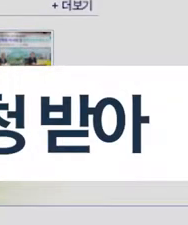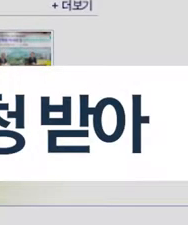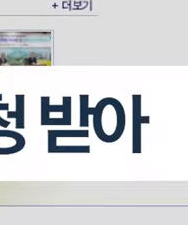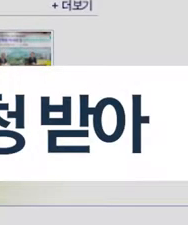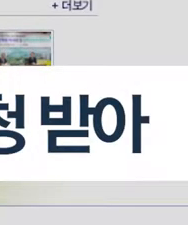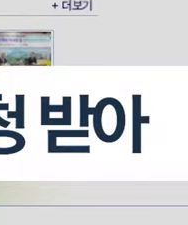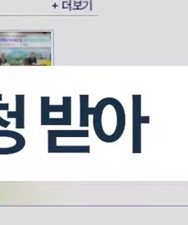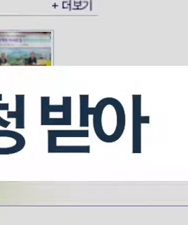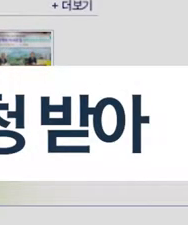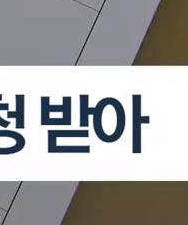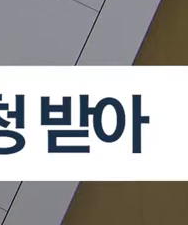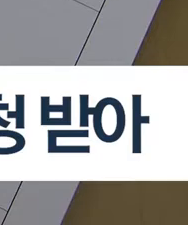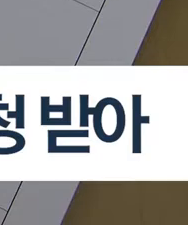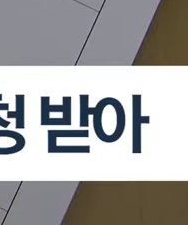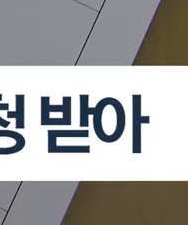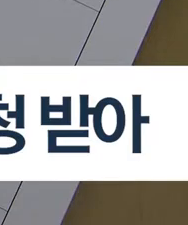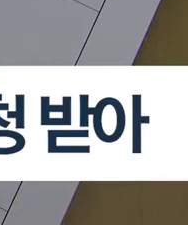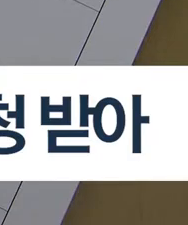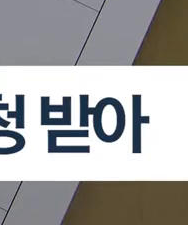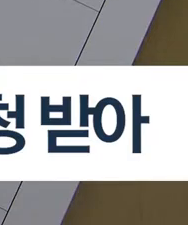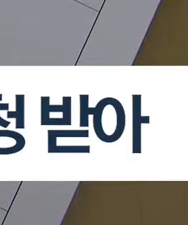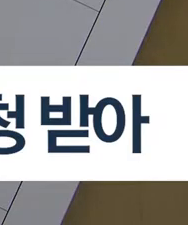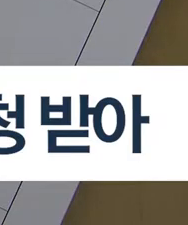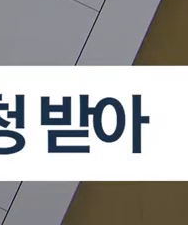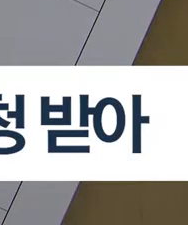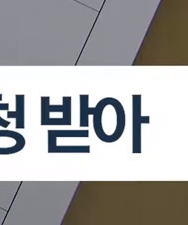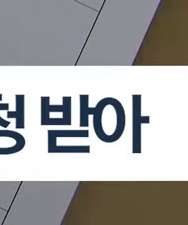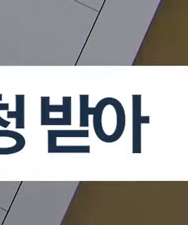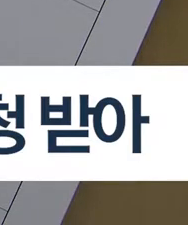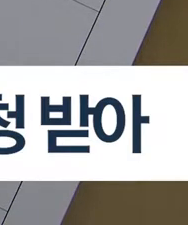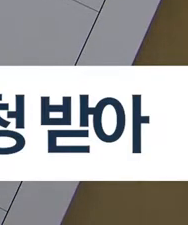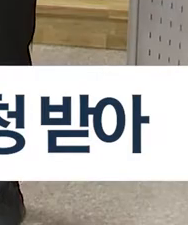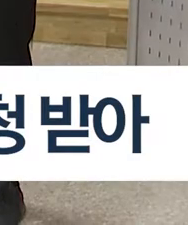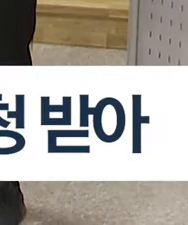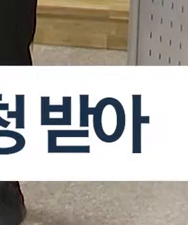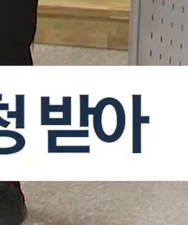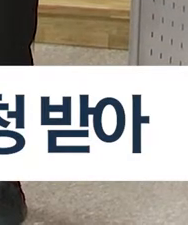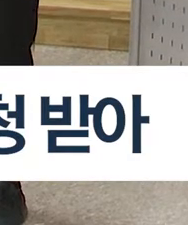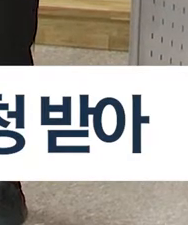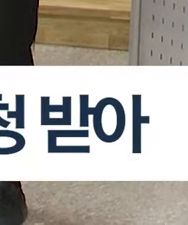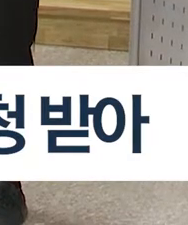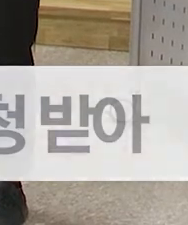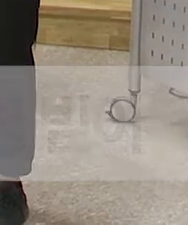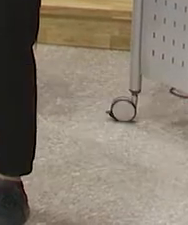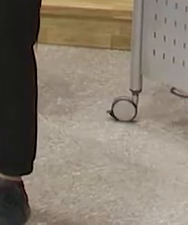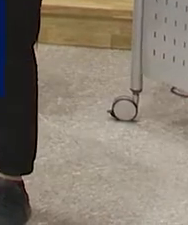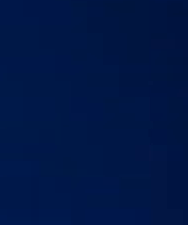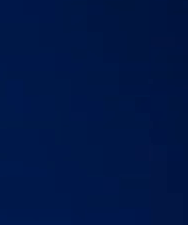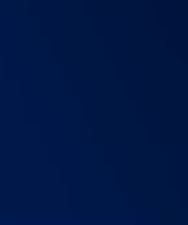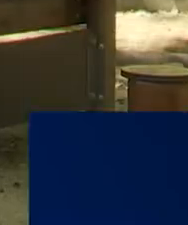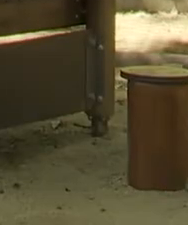강서구 장학회에서 우수한 지역인재 양성을 위해 오는 10월 1일까지 행복 장학생을 모집합니다.